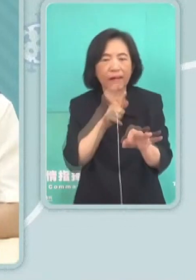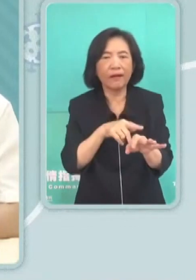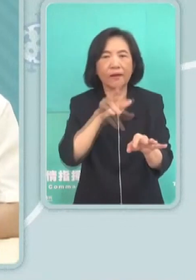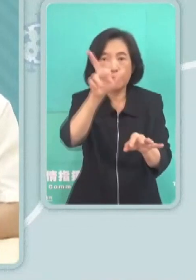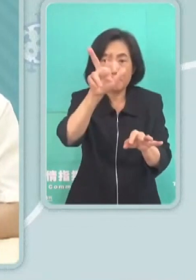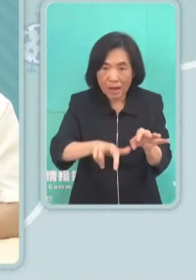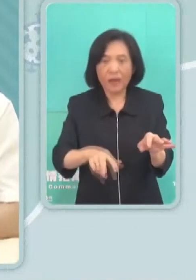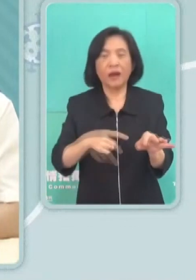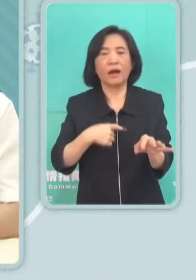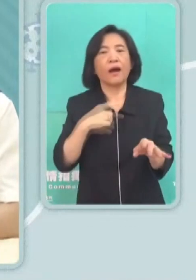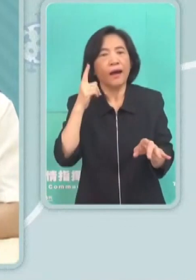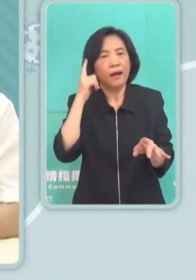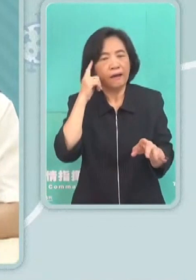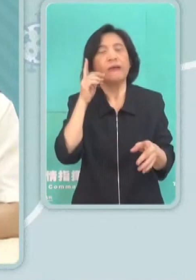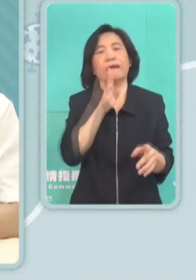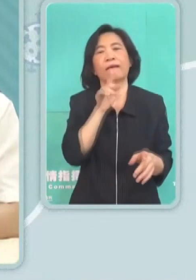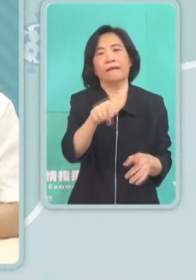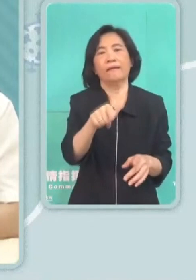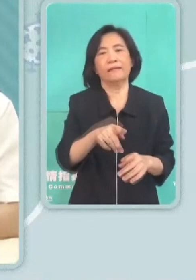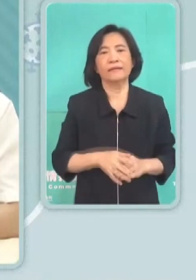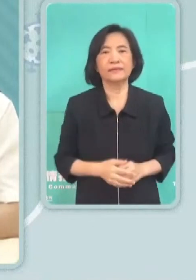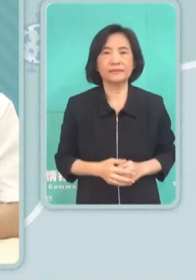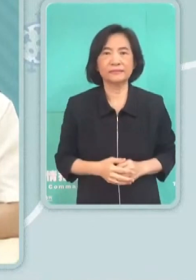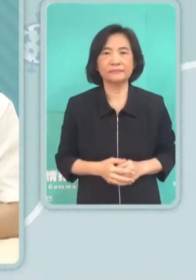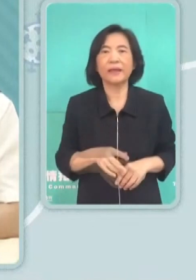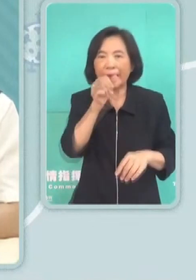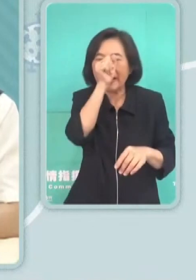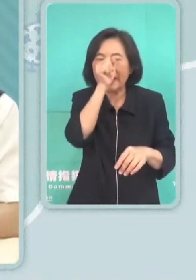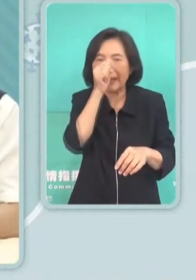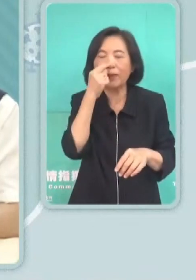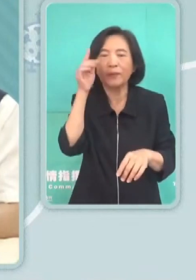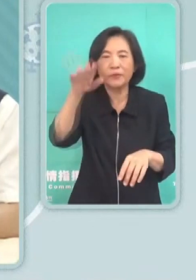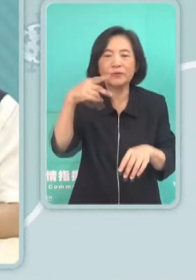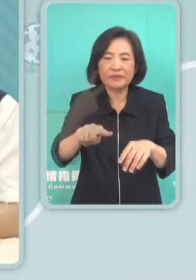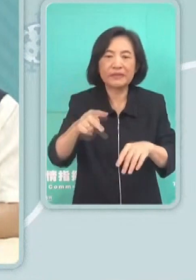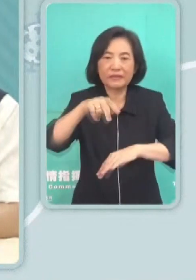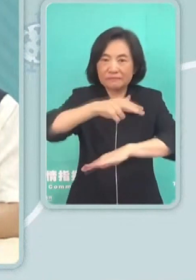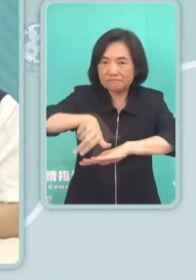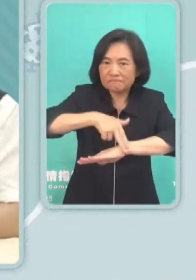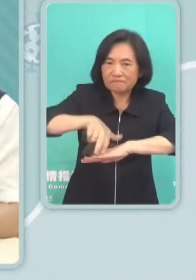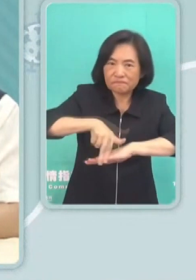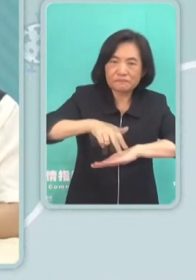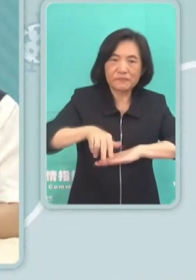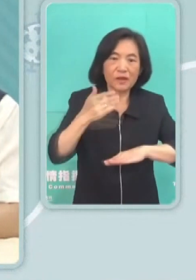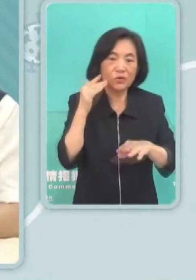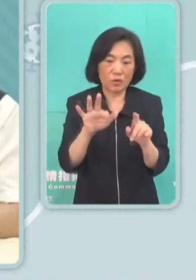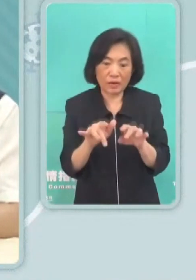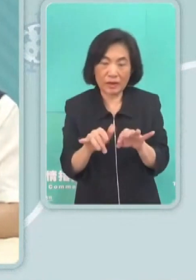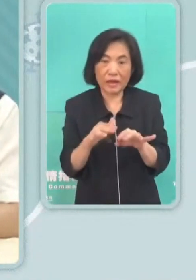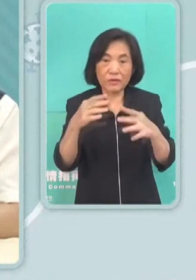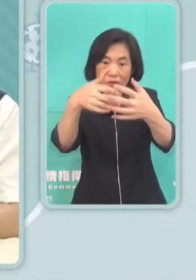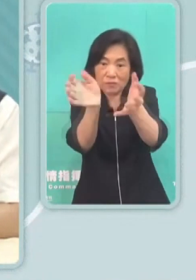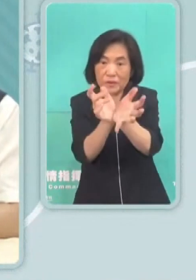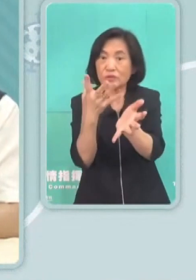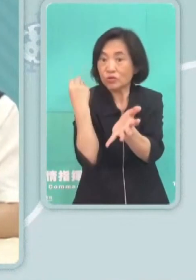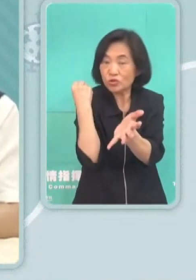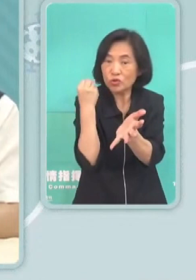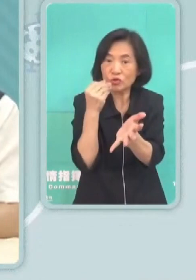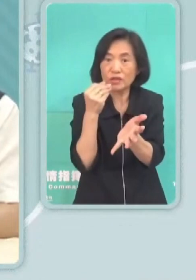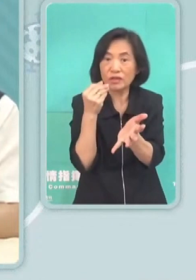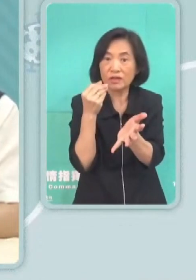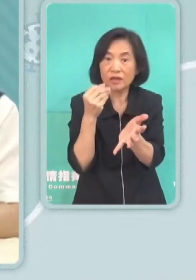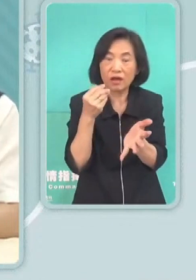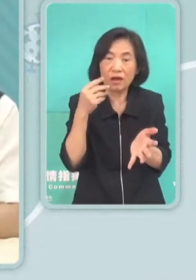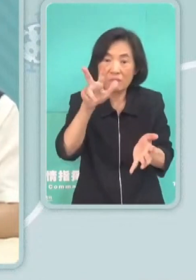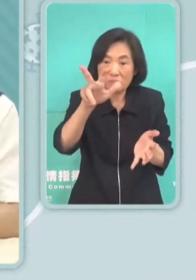错，这个我们会再做一个防呆的装置的，是不是已经 key 完的疫苗就从那个下